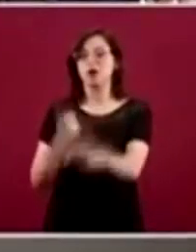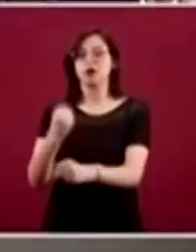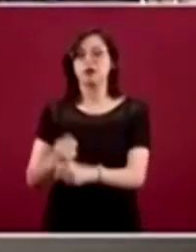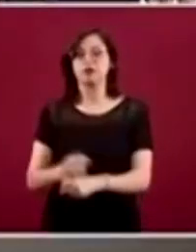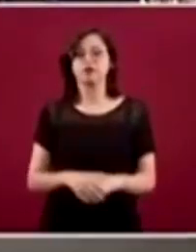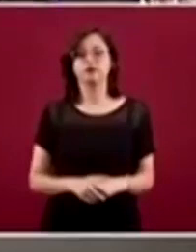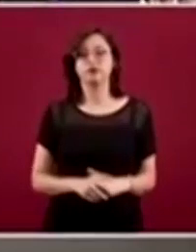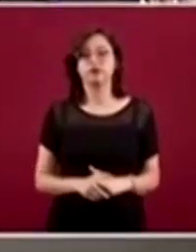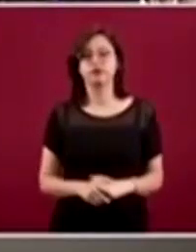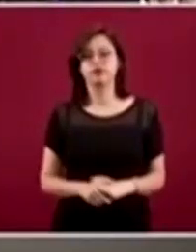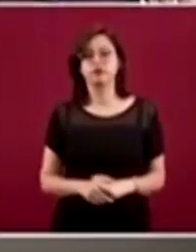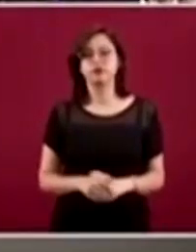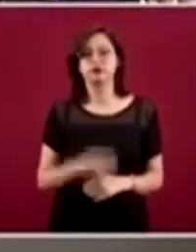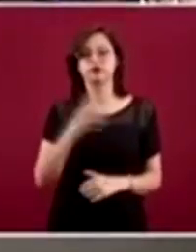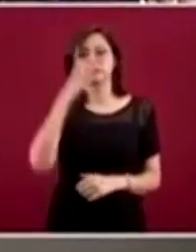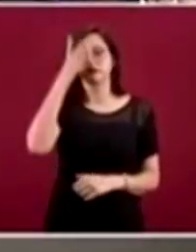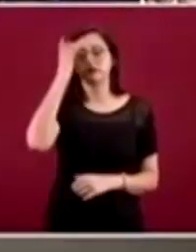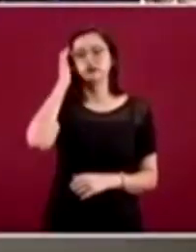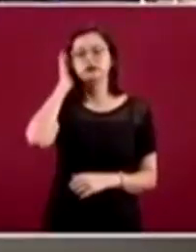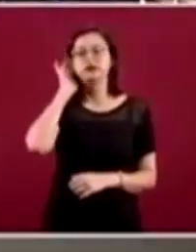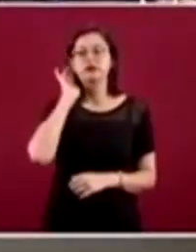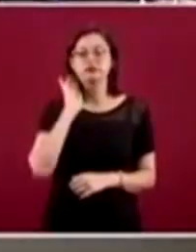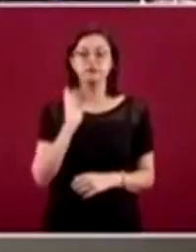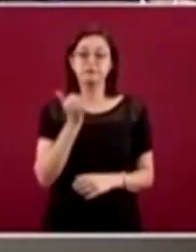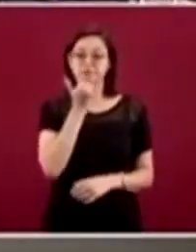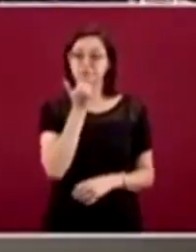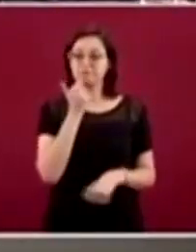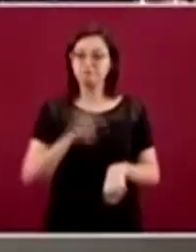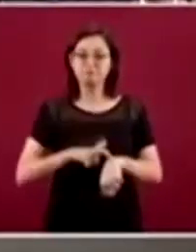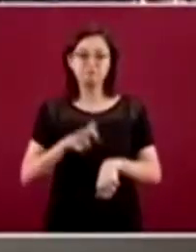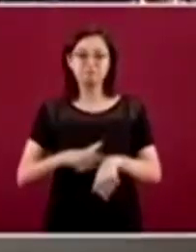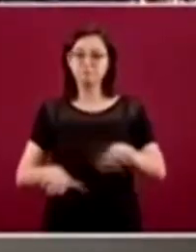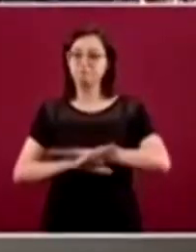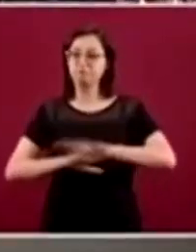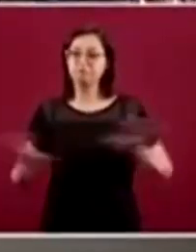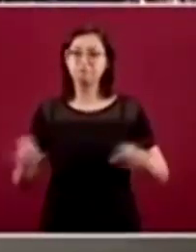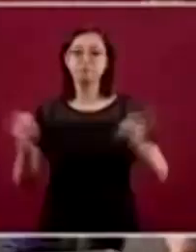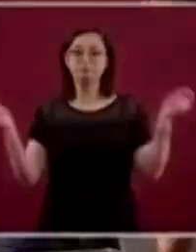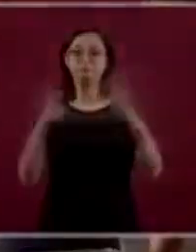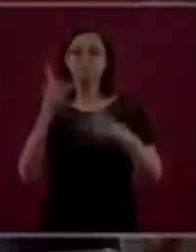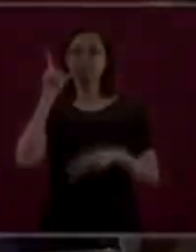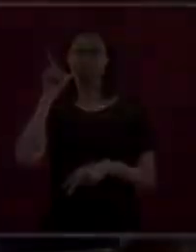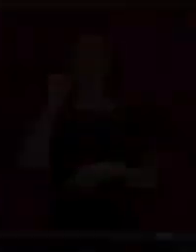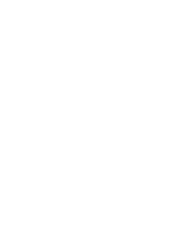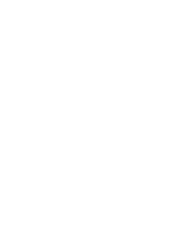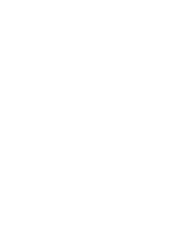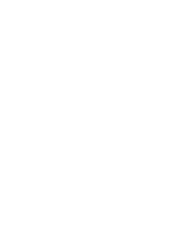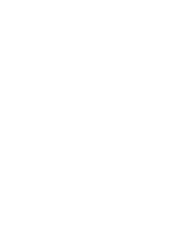တာနဲ့အလွန်တင်းကျပ်တဲ့ဗိုင်းရပ်စ်ပိုးထိန်းချုပ်ရေးအစီအမံတွေကိုလှုံ့ဆော်ခြင်းမရှိသေးဘူးလို့သိရပါဗျ။